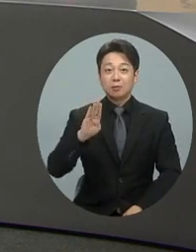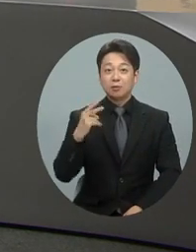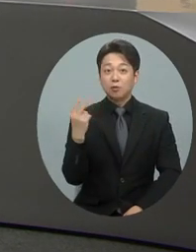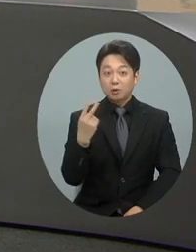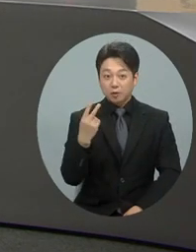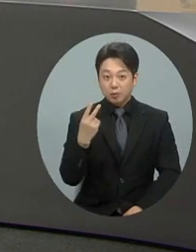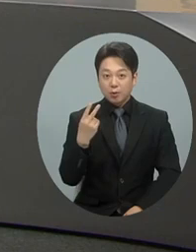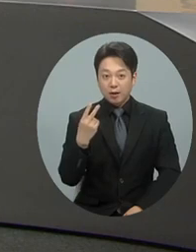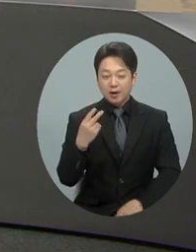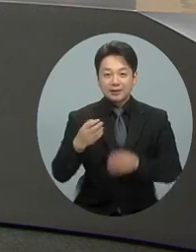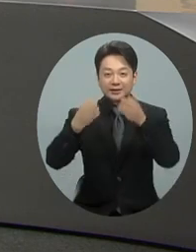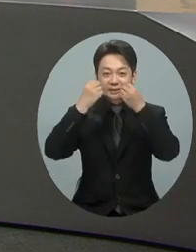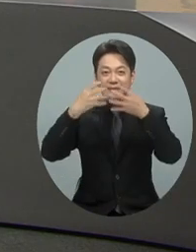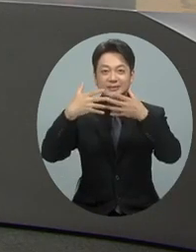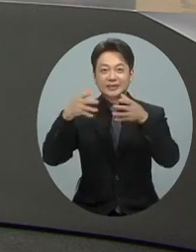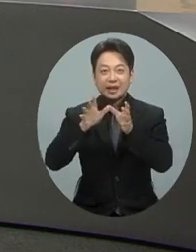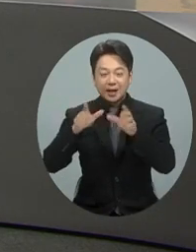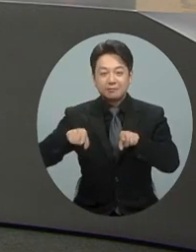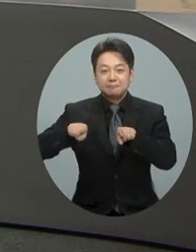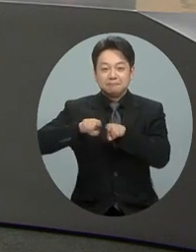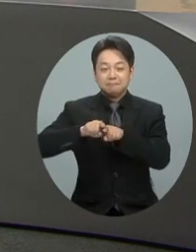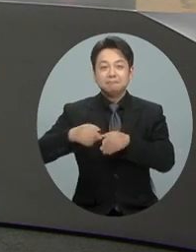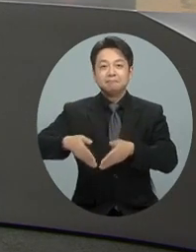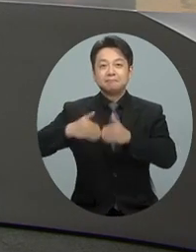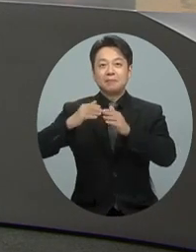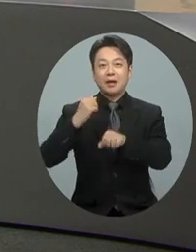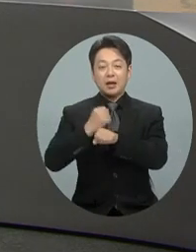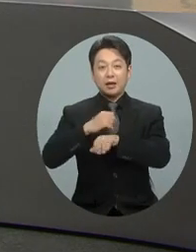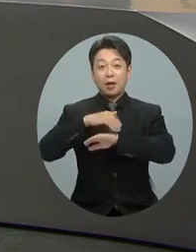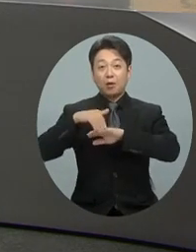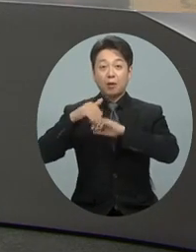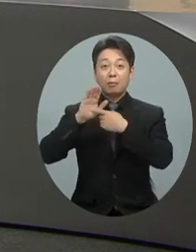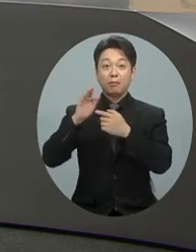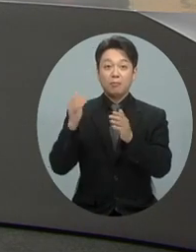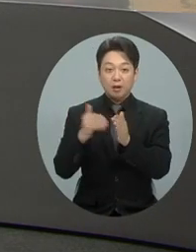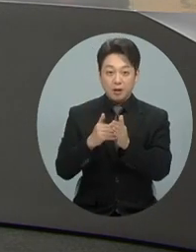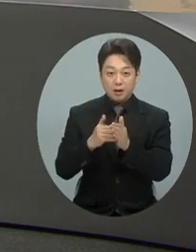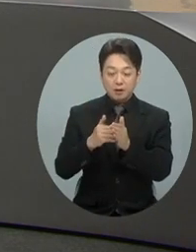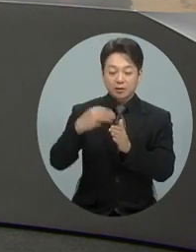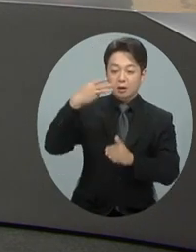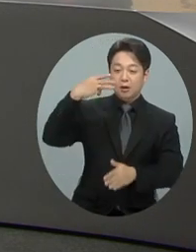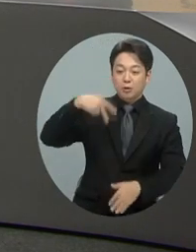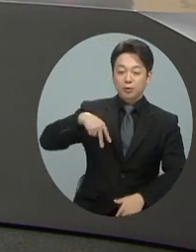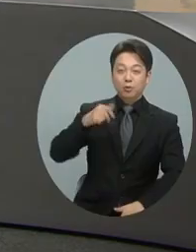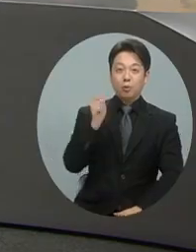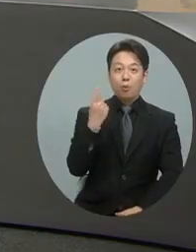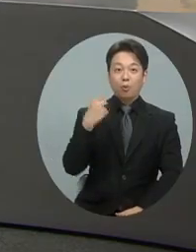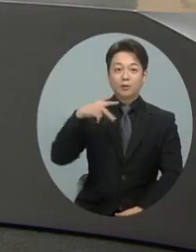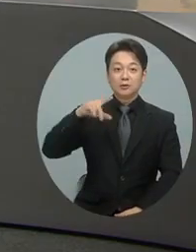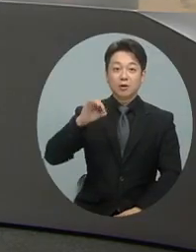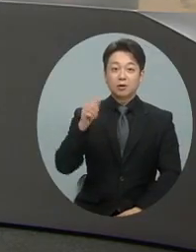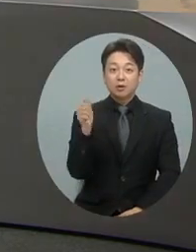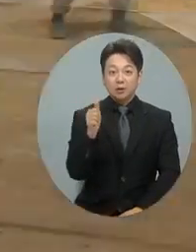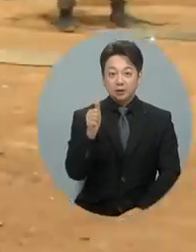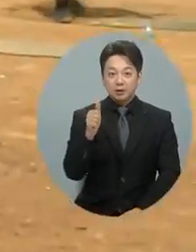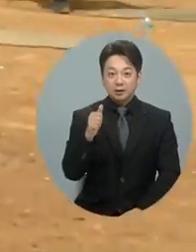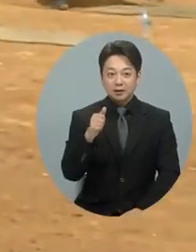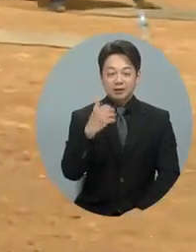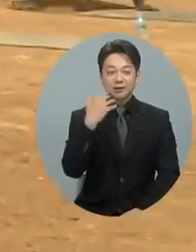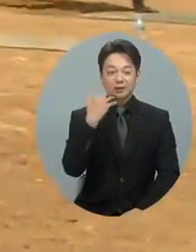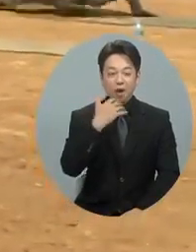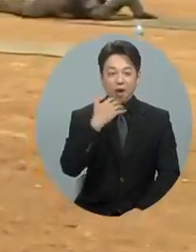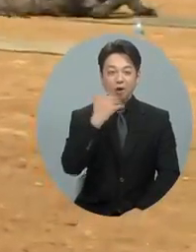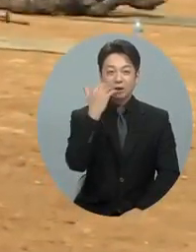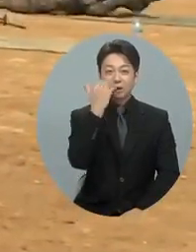병역 평등을 성별 갈등 해결책으로 제안을 했습니다. 그 내용 한번 듣고 다시 두분 의견 나눠가도록 하겠습니다.